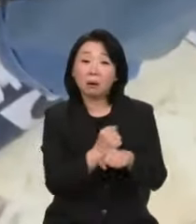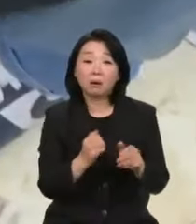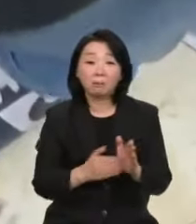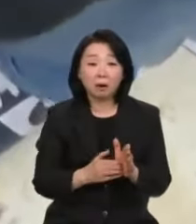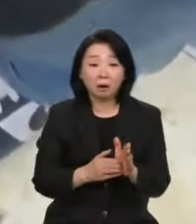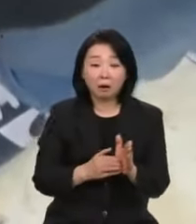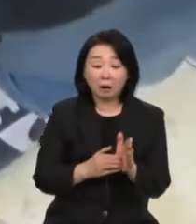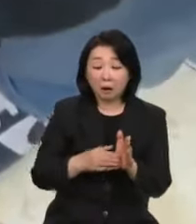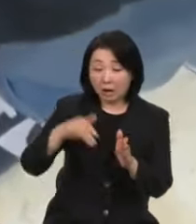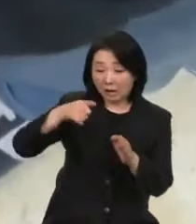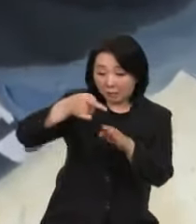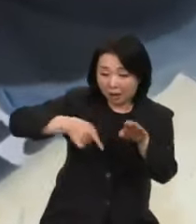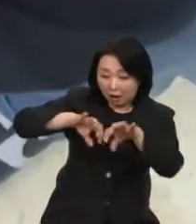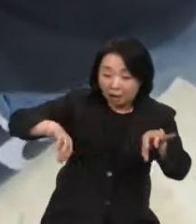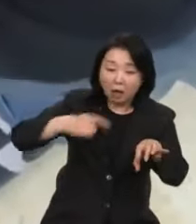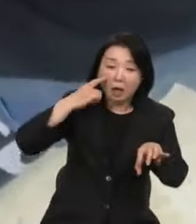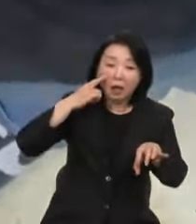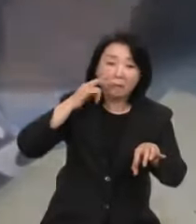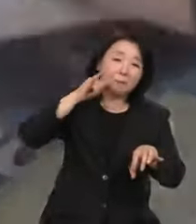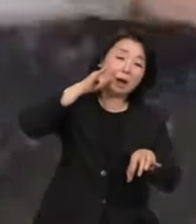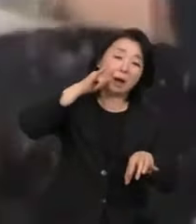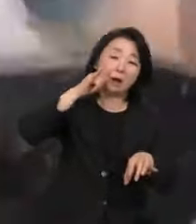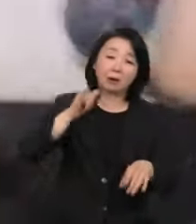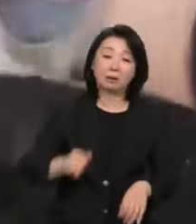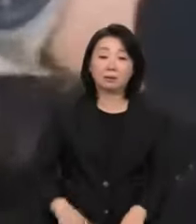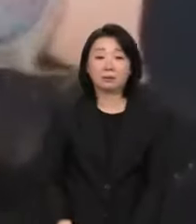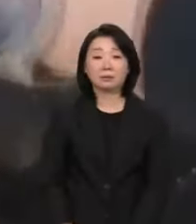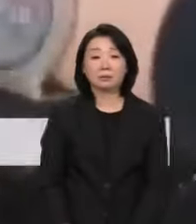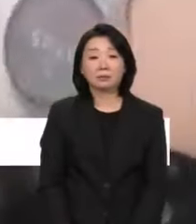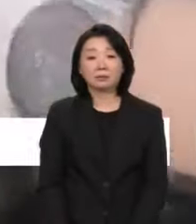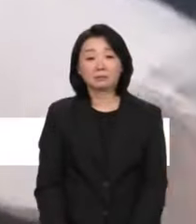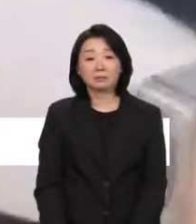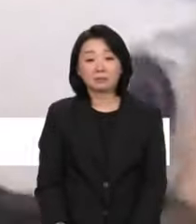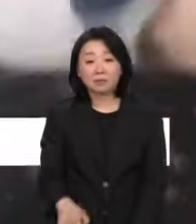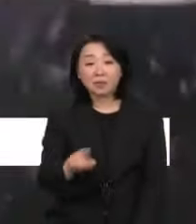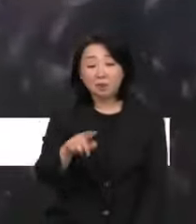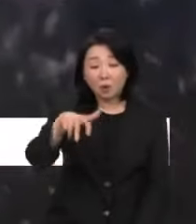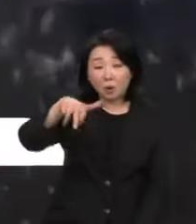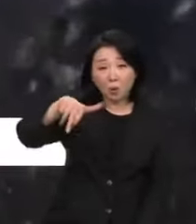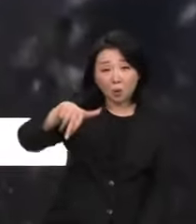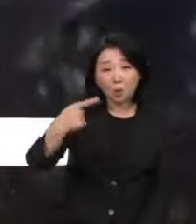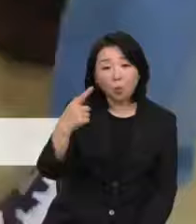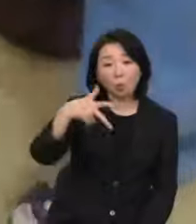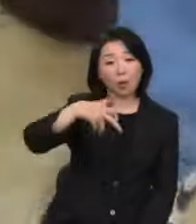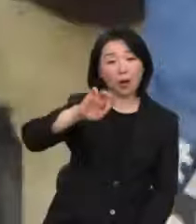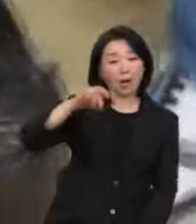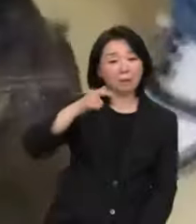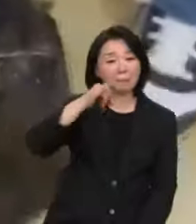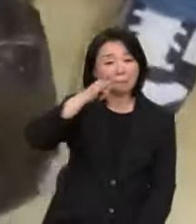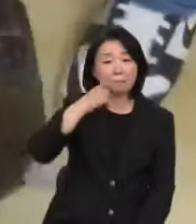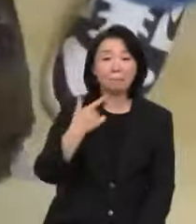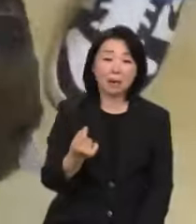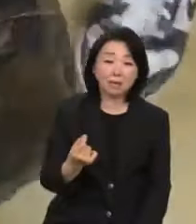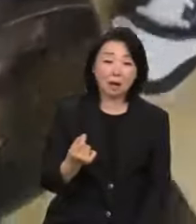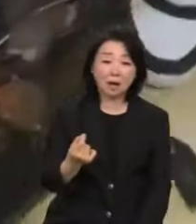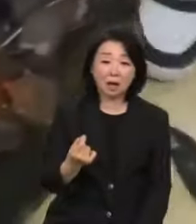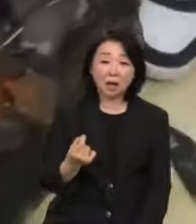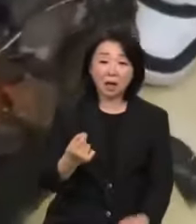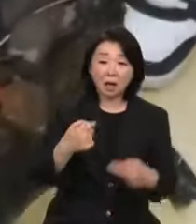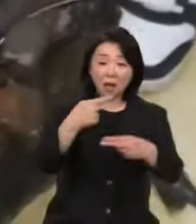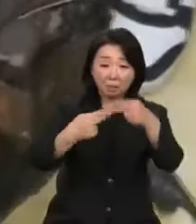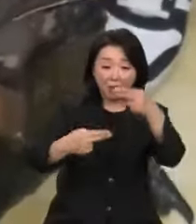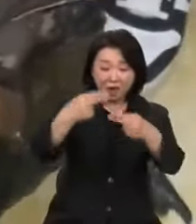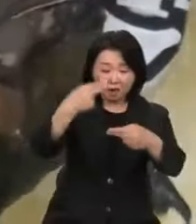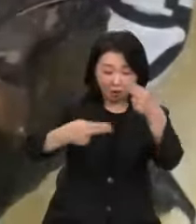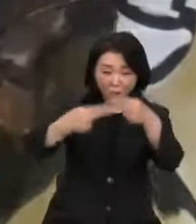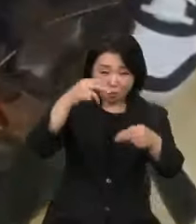가방을 칼로 찢어 열어보니 마약입니다. 아, 코카인 맞다. 맞는 거 맞아요. 벽돌 모양 코카인